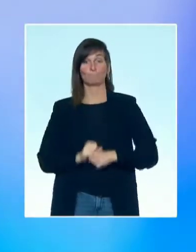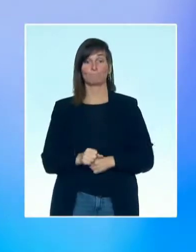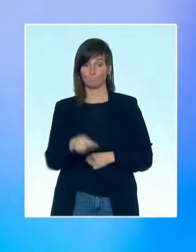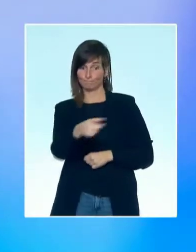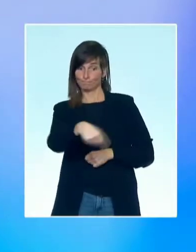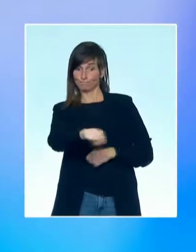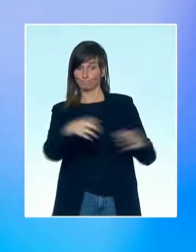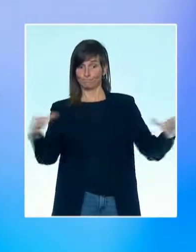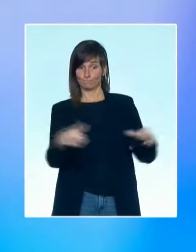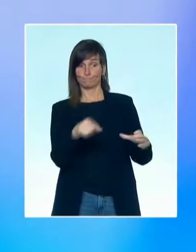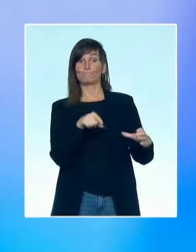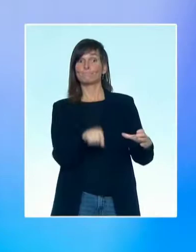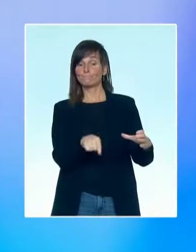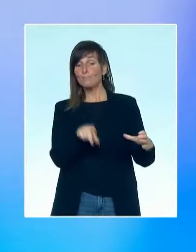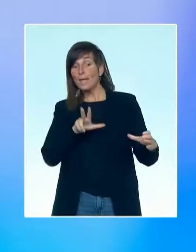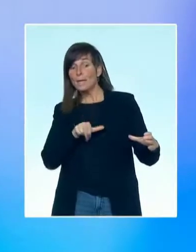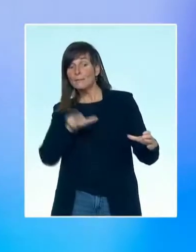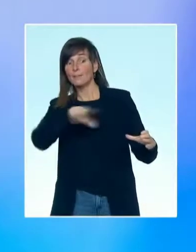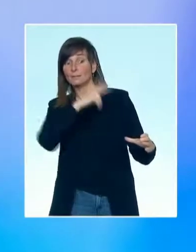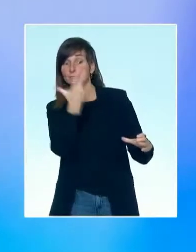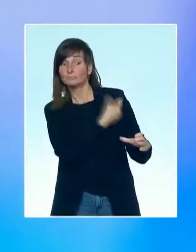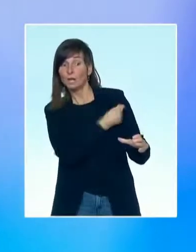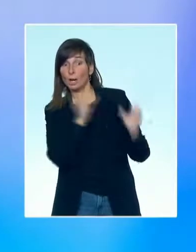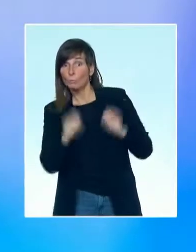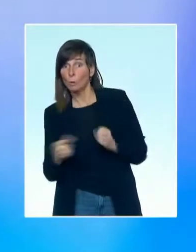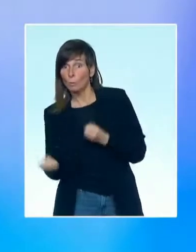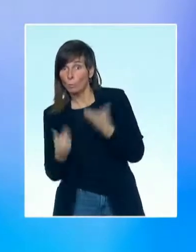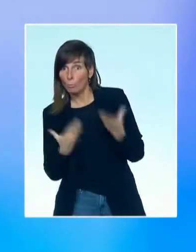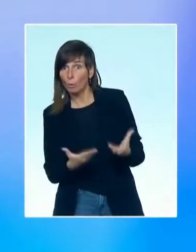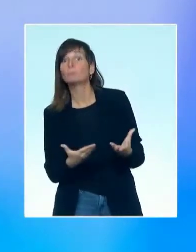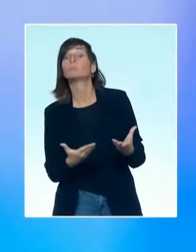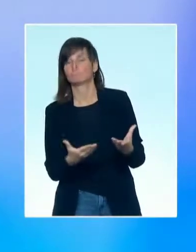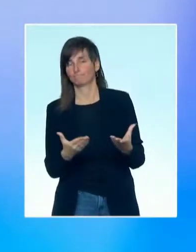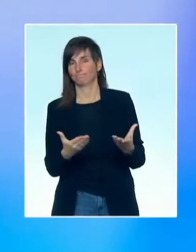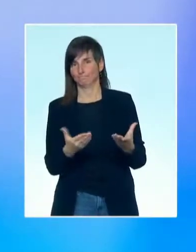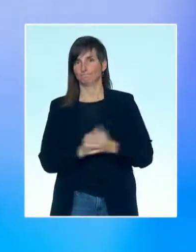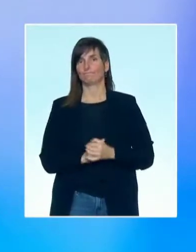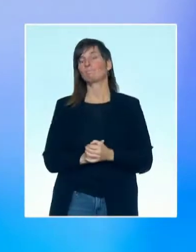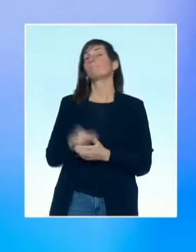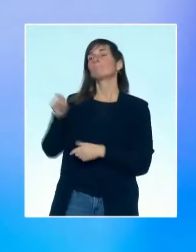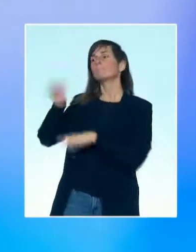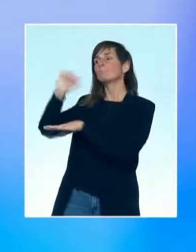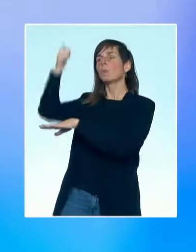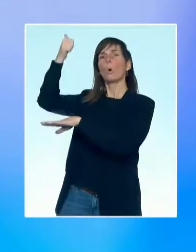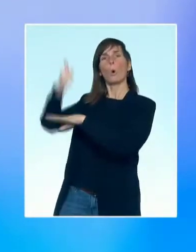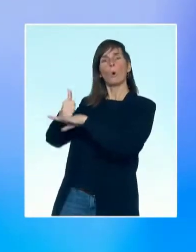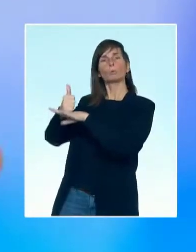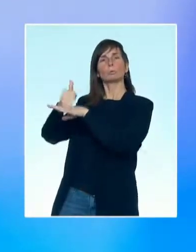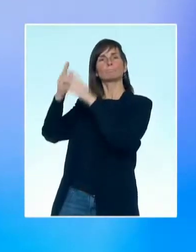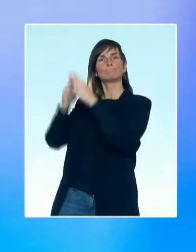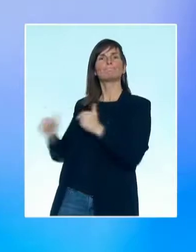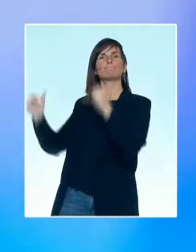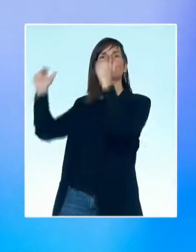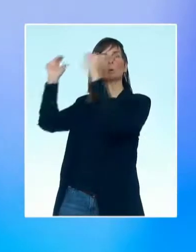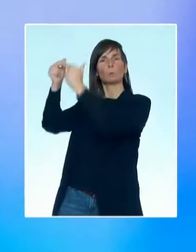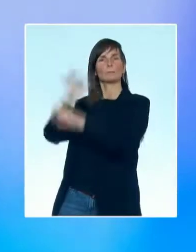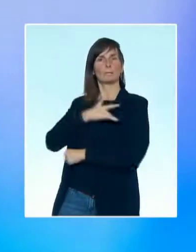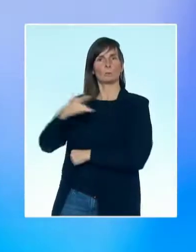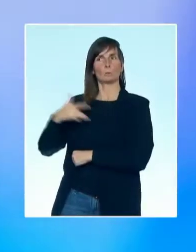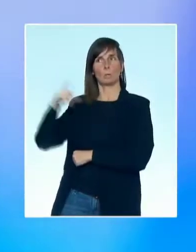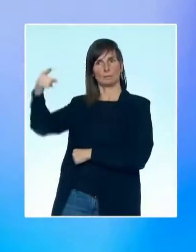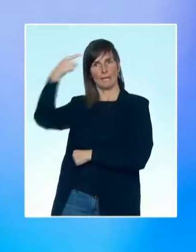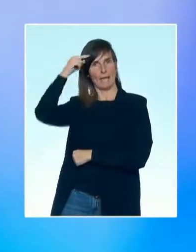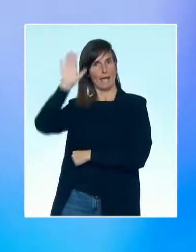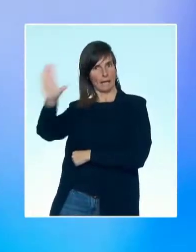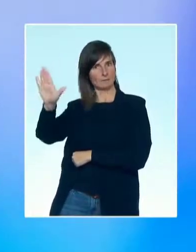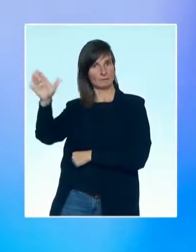voir comment ils vont dépister de force les enfants, mais ouais. Un premier avis de la Haute Autorité de Santé le rend possible